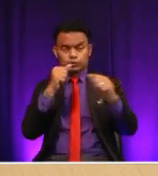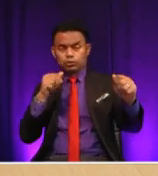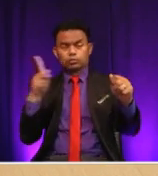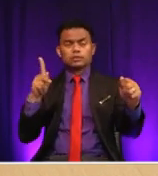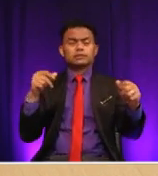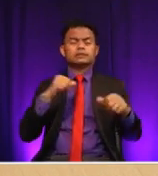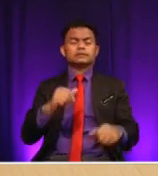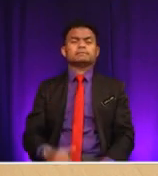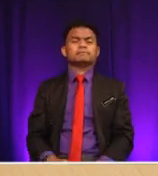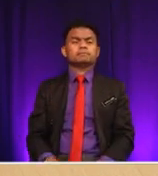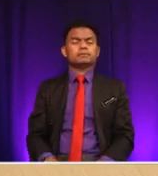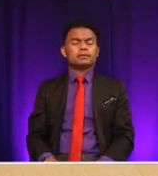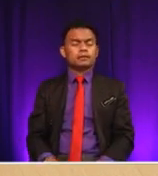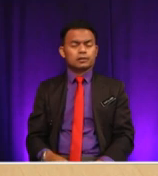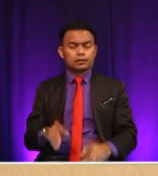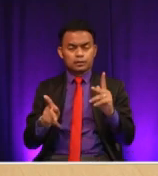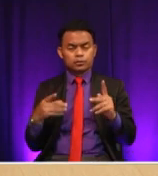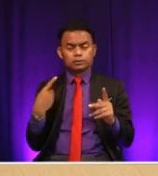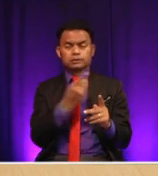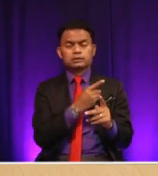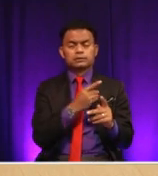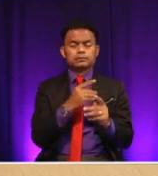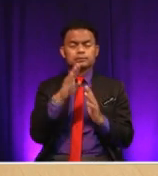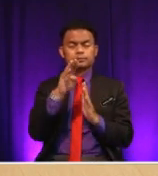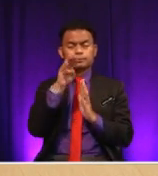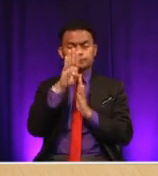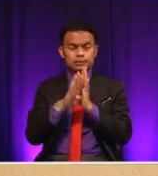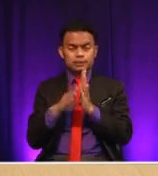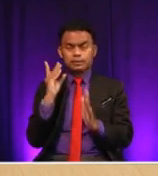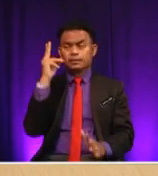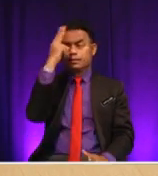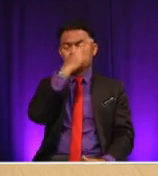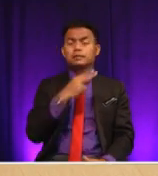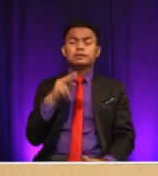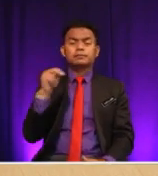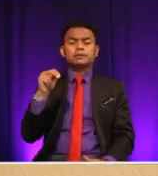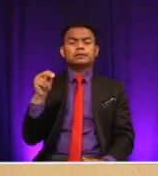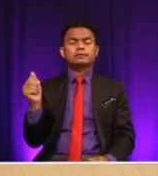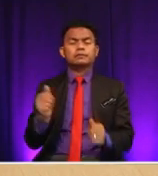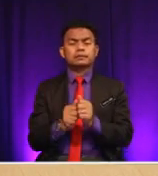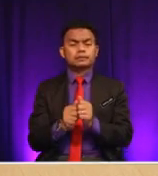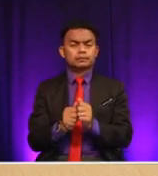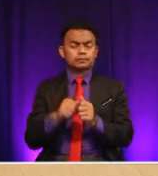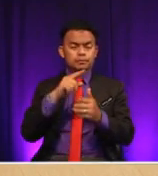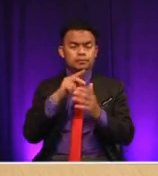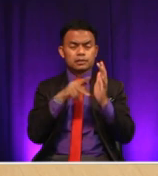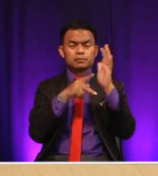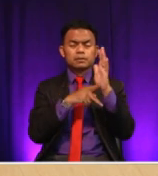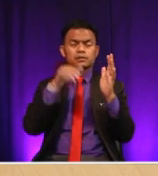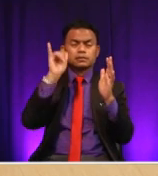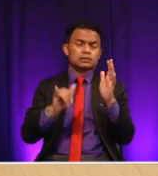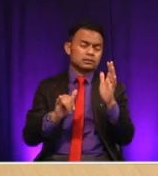berhadapan dengan kita perlu mengambil tindakan yang rasional Contohnya bagaimana ukurannya